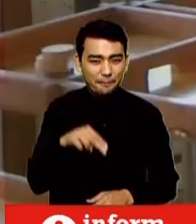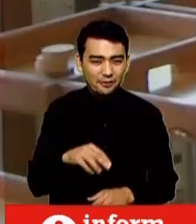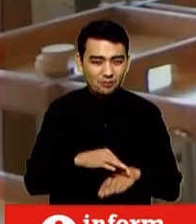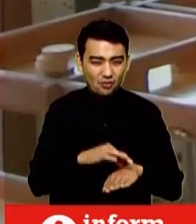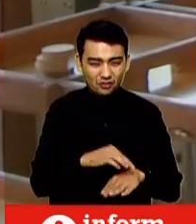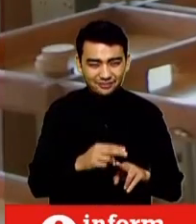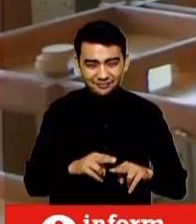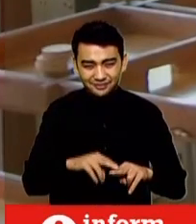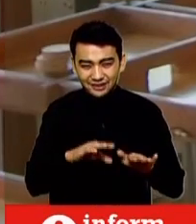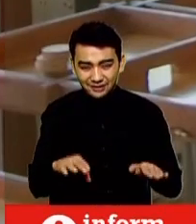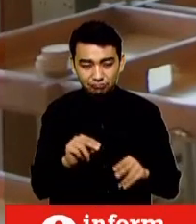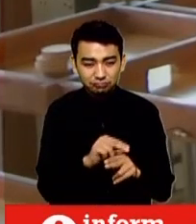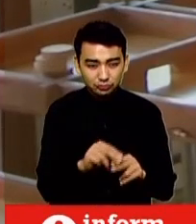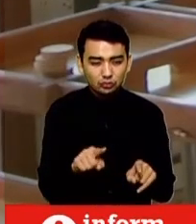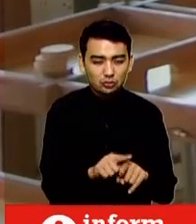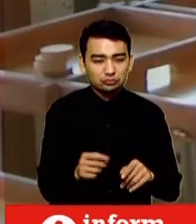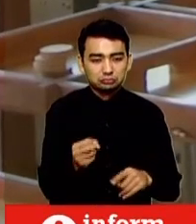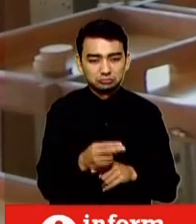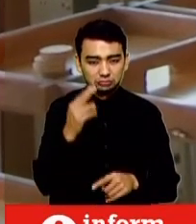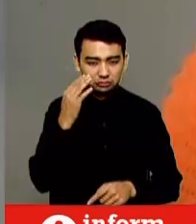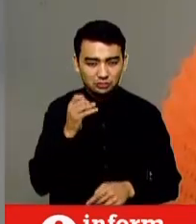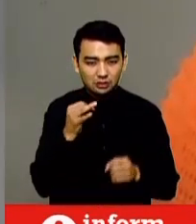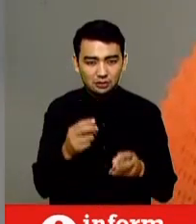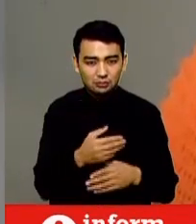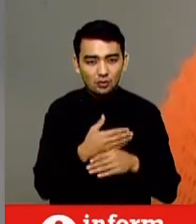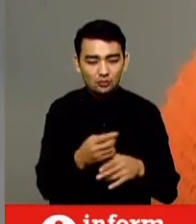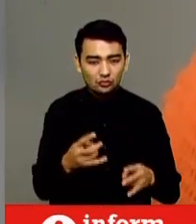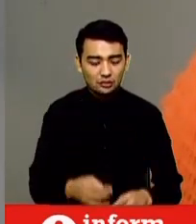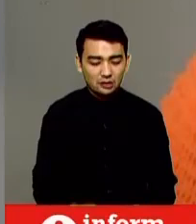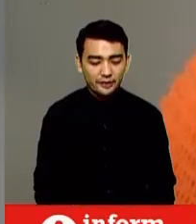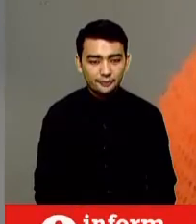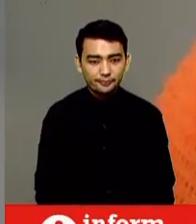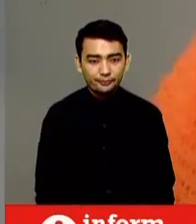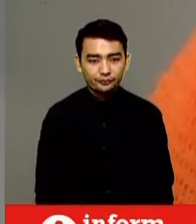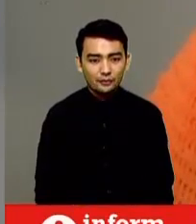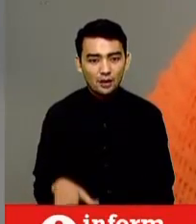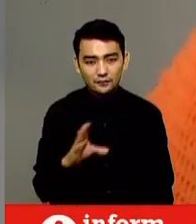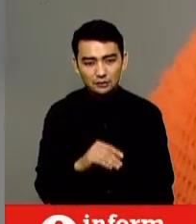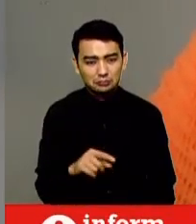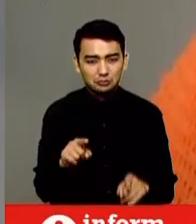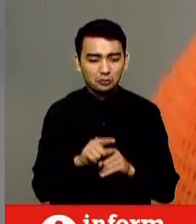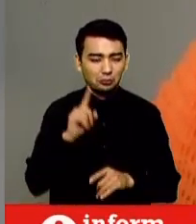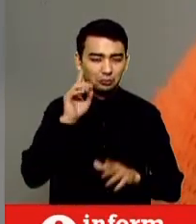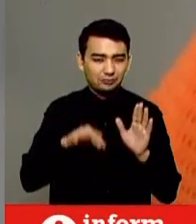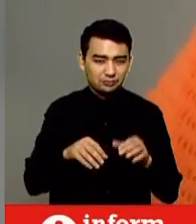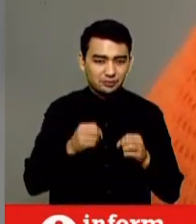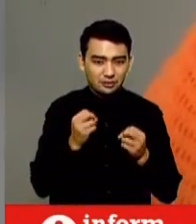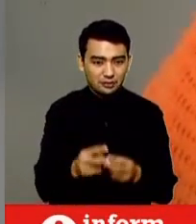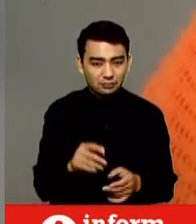Тем, кто помогает в реабилитации, теперь самим нужна помощь. Ситуация получается, что абсолютно всем все равно, как бы, да,